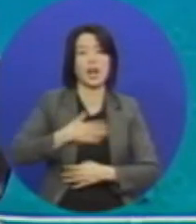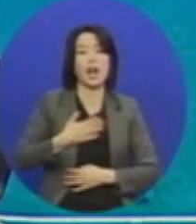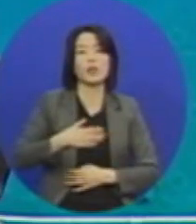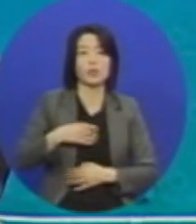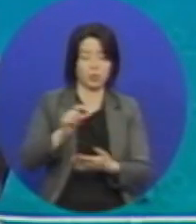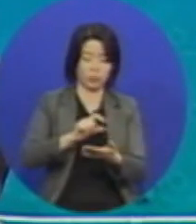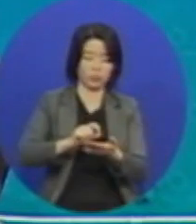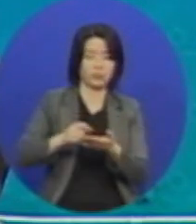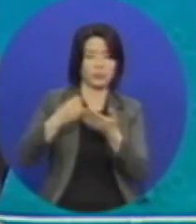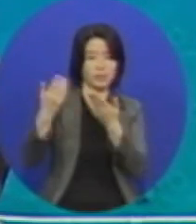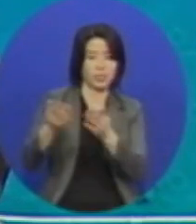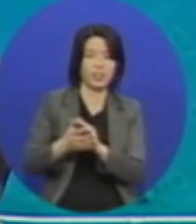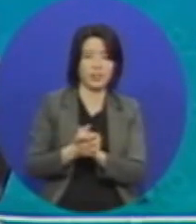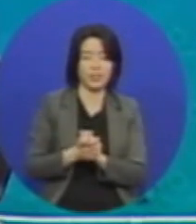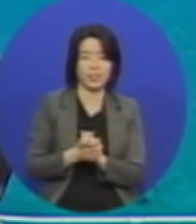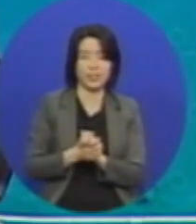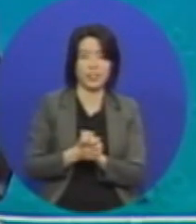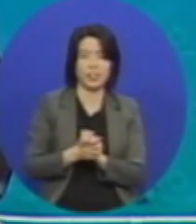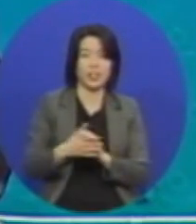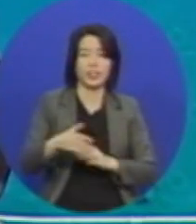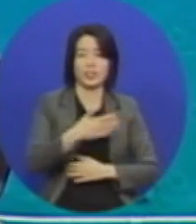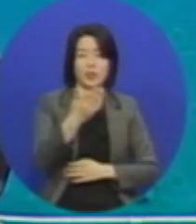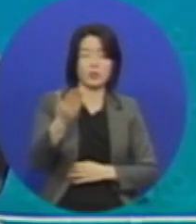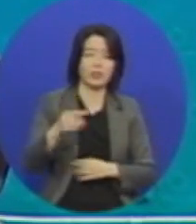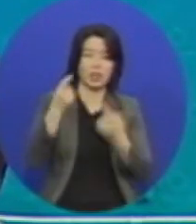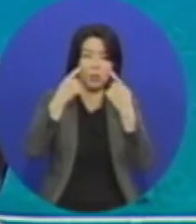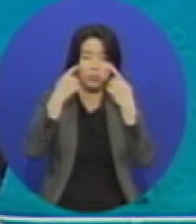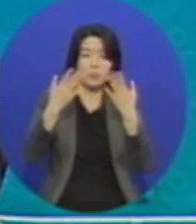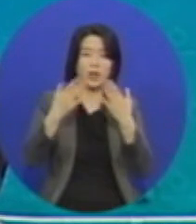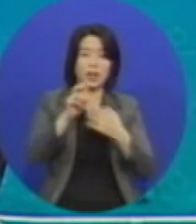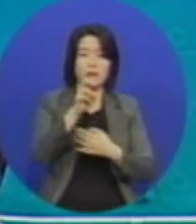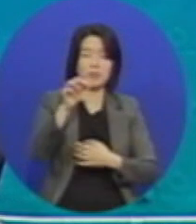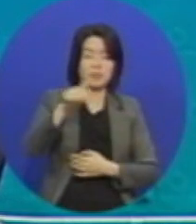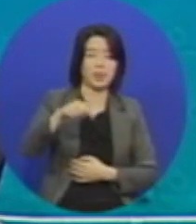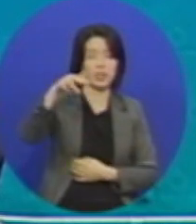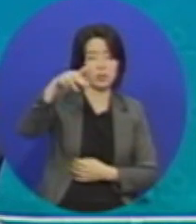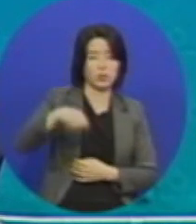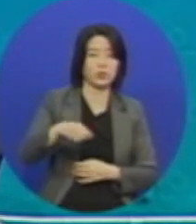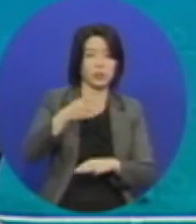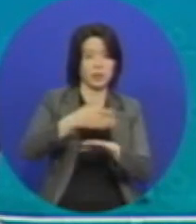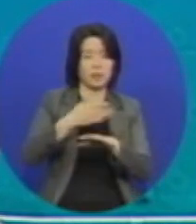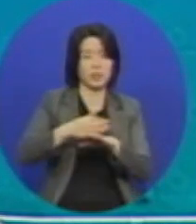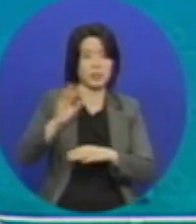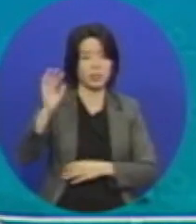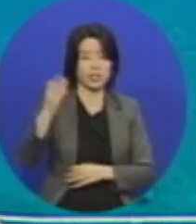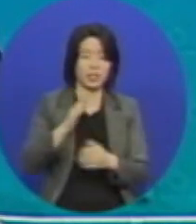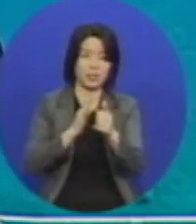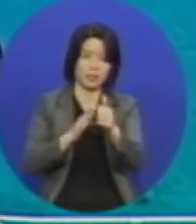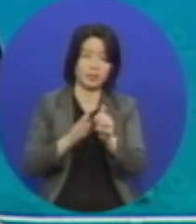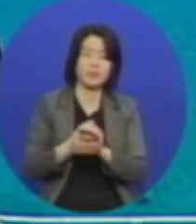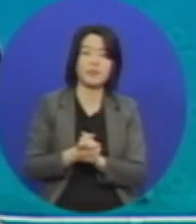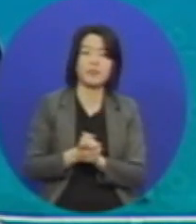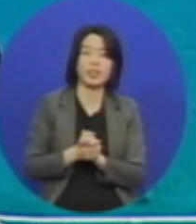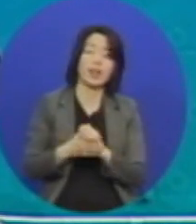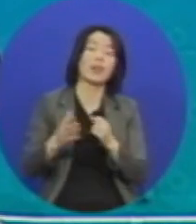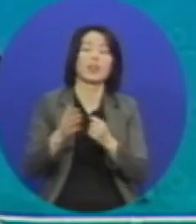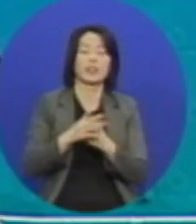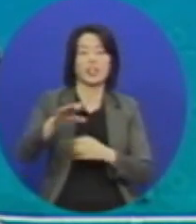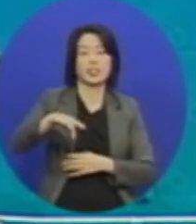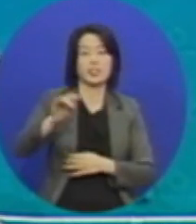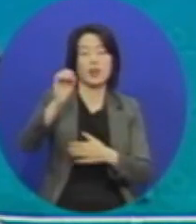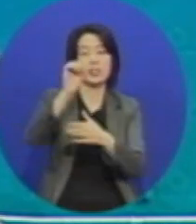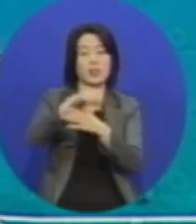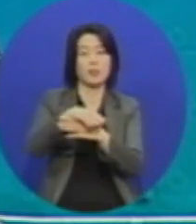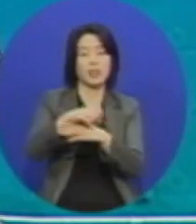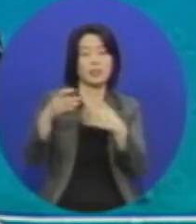첫 열매가 여러분에게 분명한 맥주 감사절 되기를 축복합니다 그래서 감 첫 열매